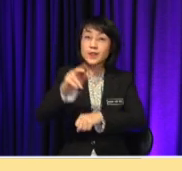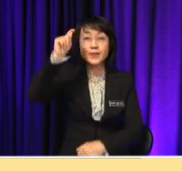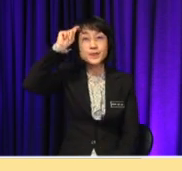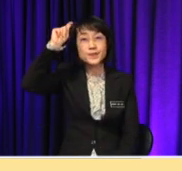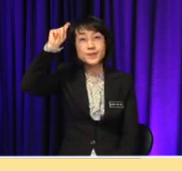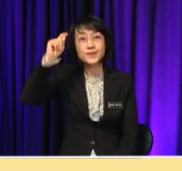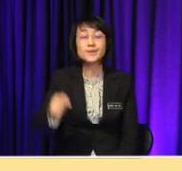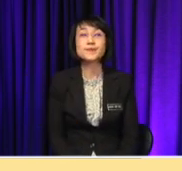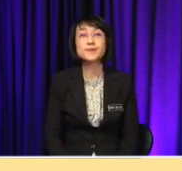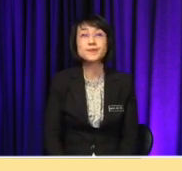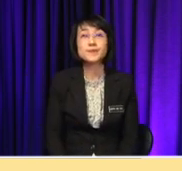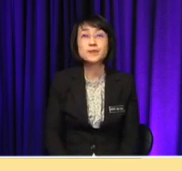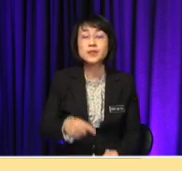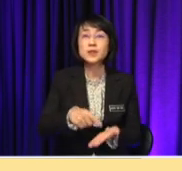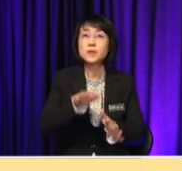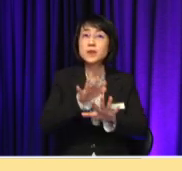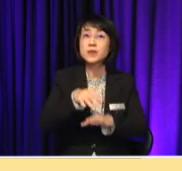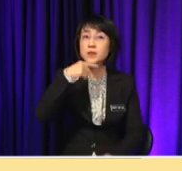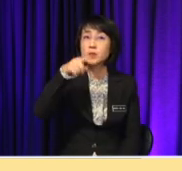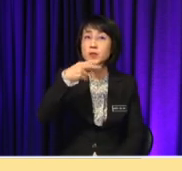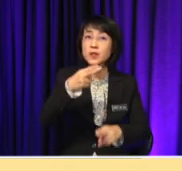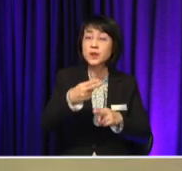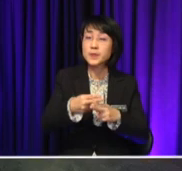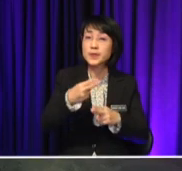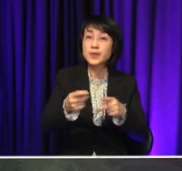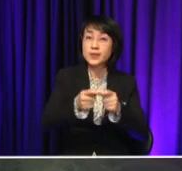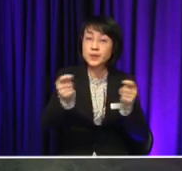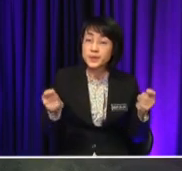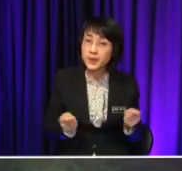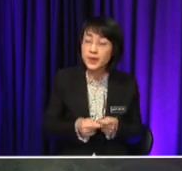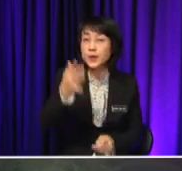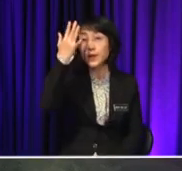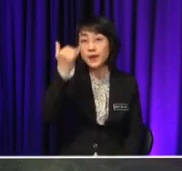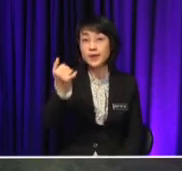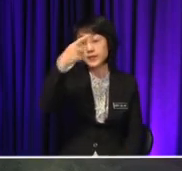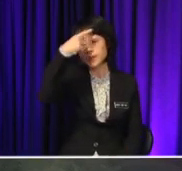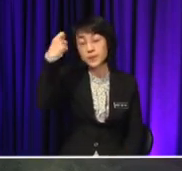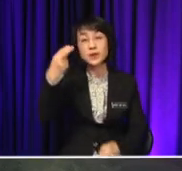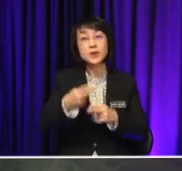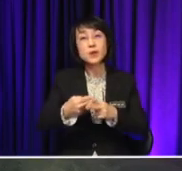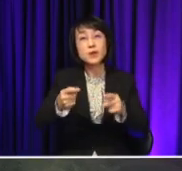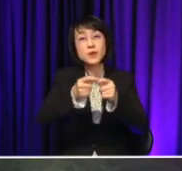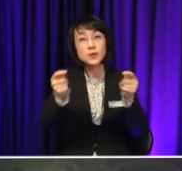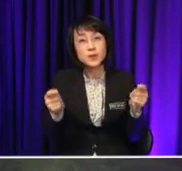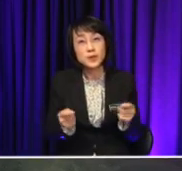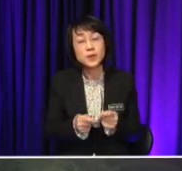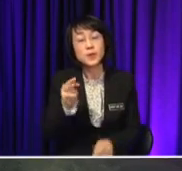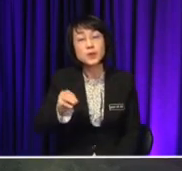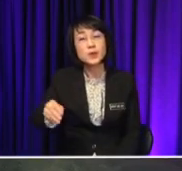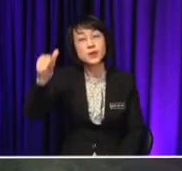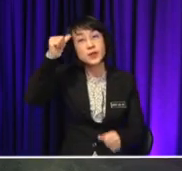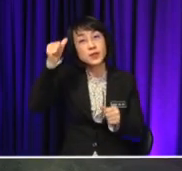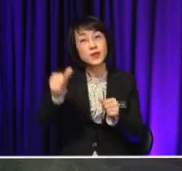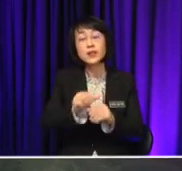sebut nama tempat kenapa Sebab namun menambah tempat ini perlu murid-murid ingat untuk murid jadikan sebagai contoh